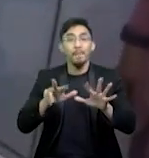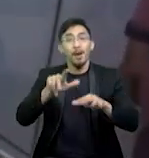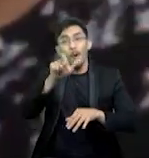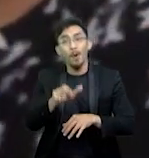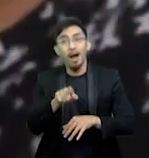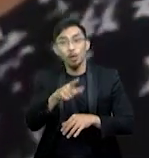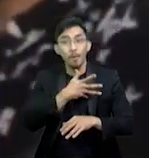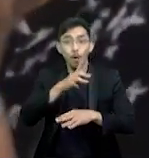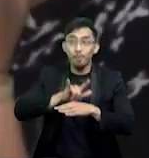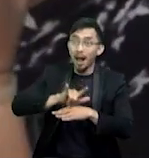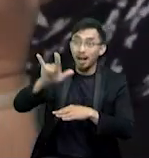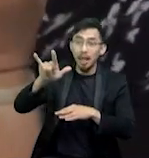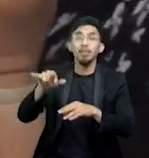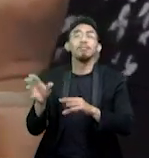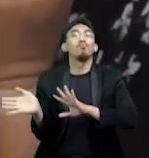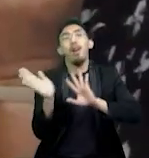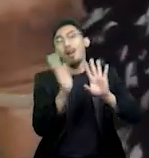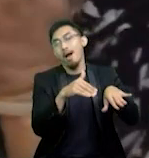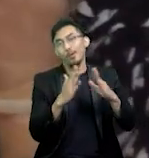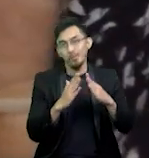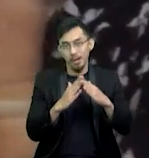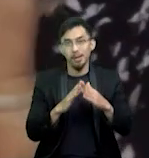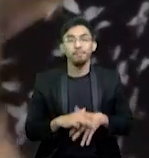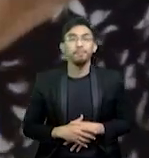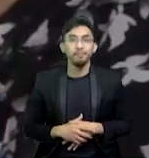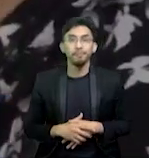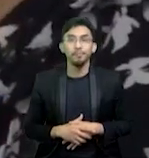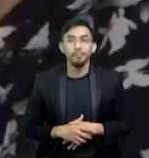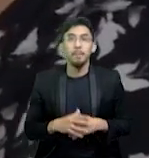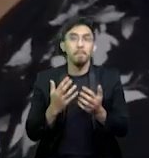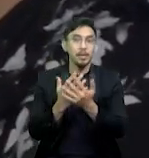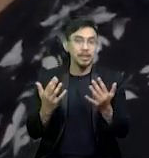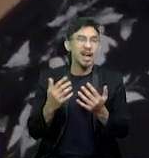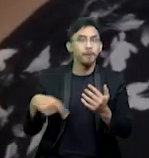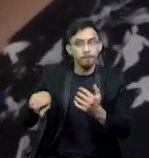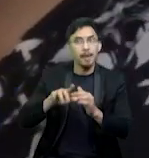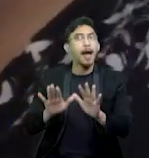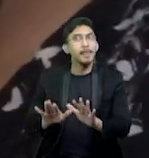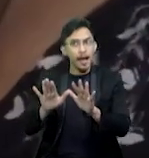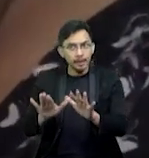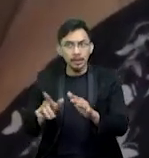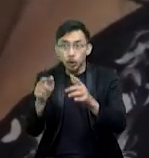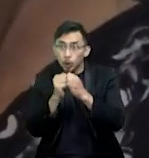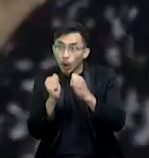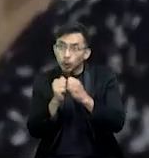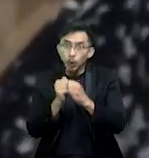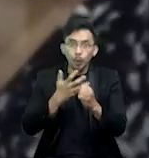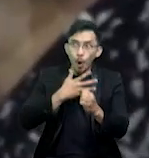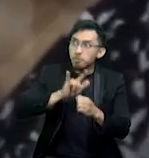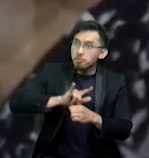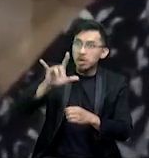keluarganya masyarakat diminta selalu berhati-hati dalam menerima tawaran pekerjaan di luar negeri dari bandung-jawa barat